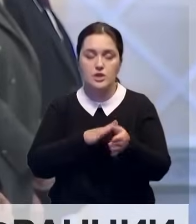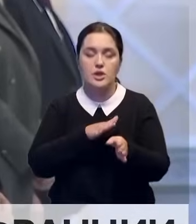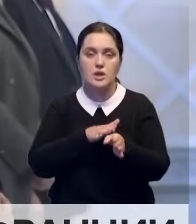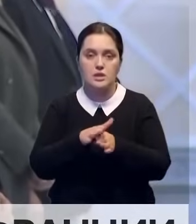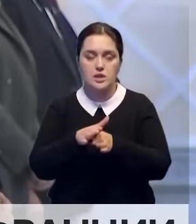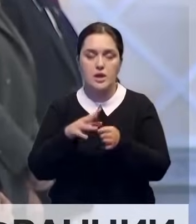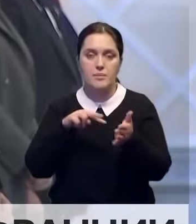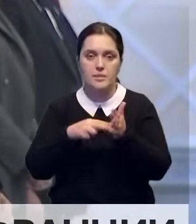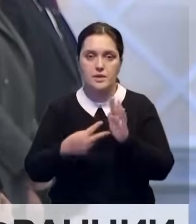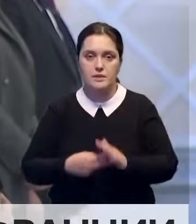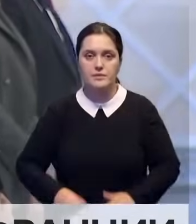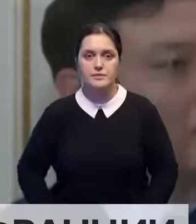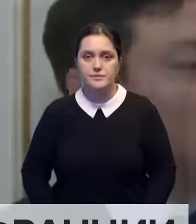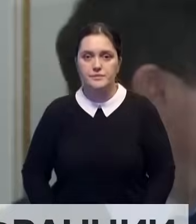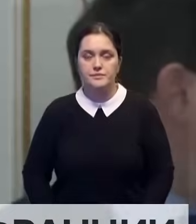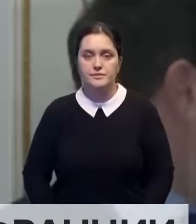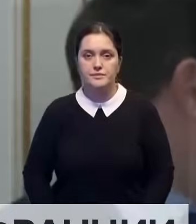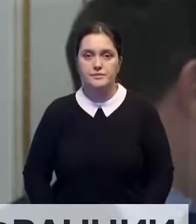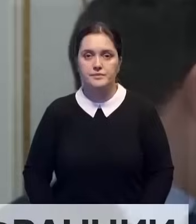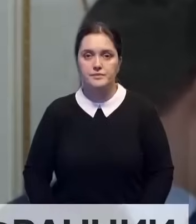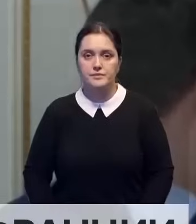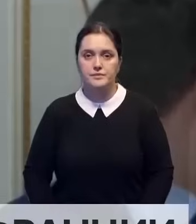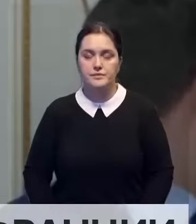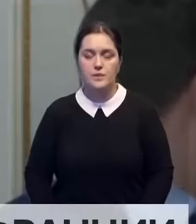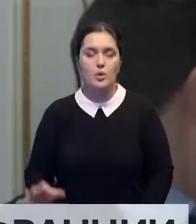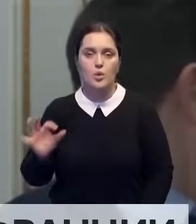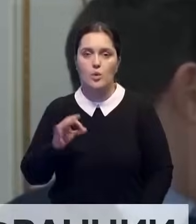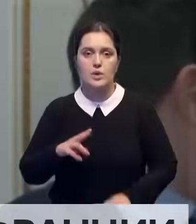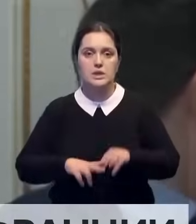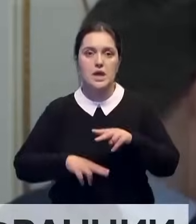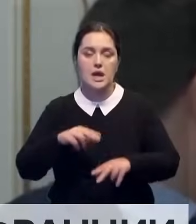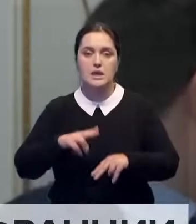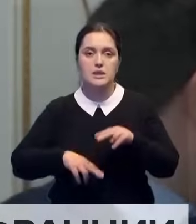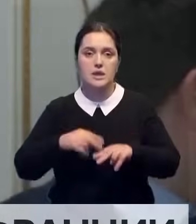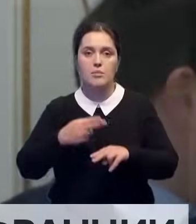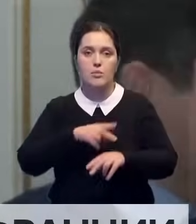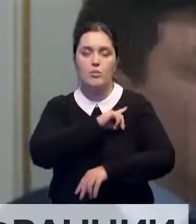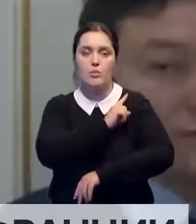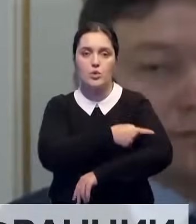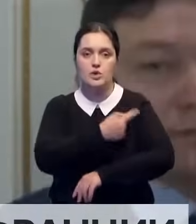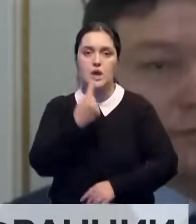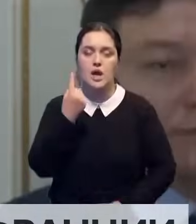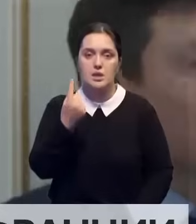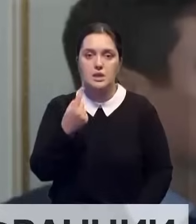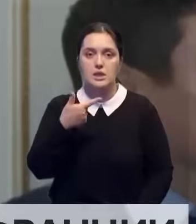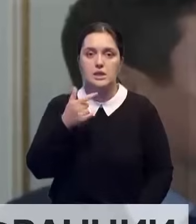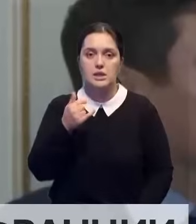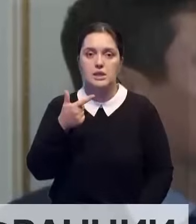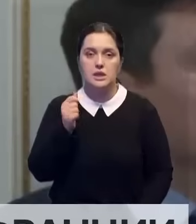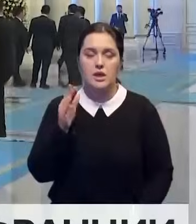реализацию намеченных договоренностей. О строительстве ветропарка мощностью 1